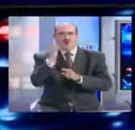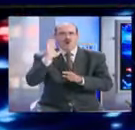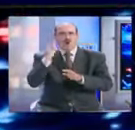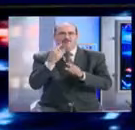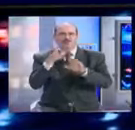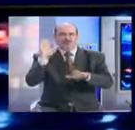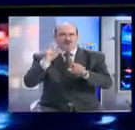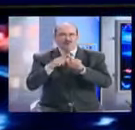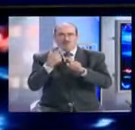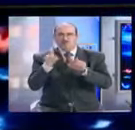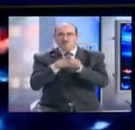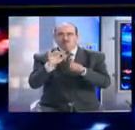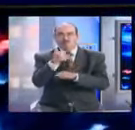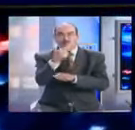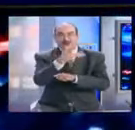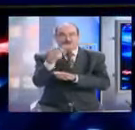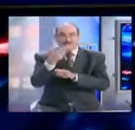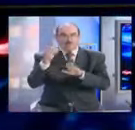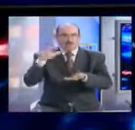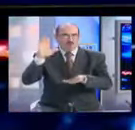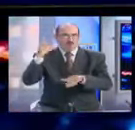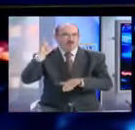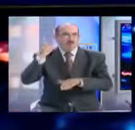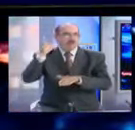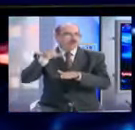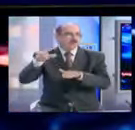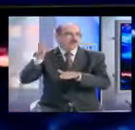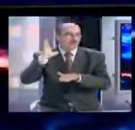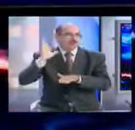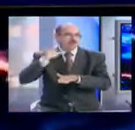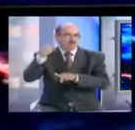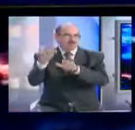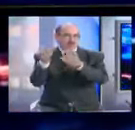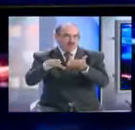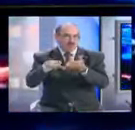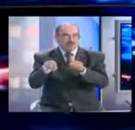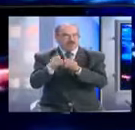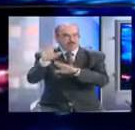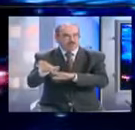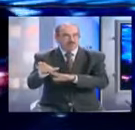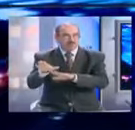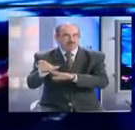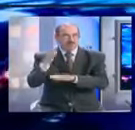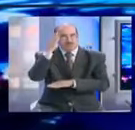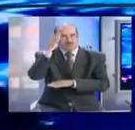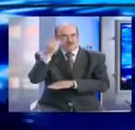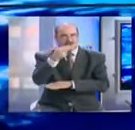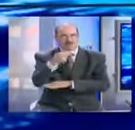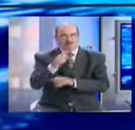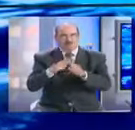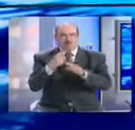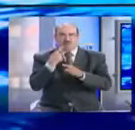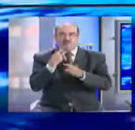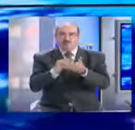وطنيا للكشافة الإسلامية تخليدا للملاحم ومحافظة على الذاكرة الوطنية وتعزيزا